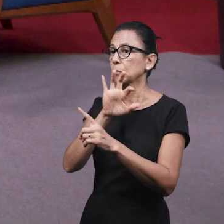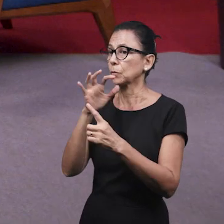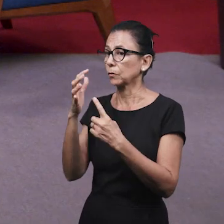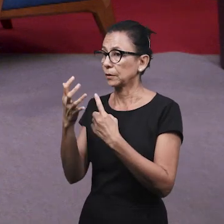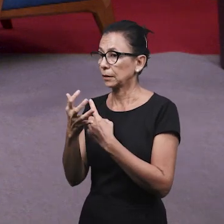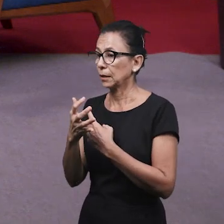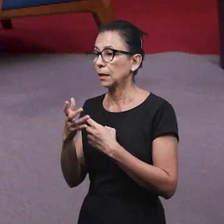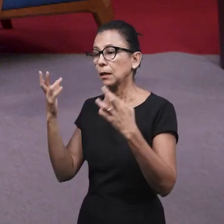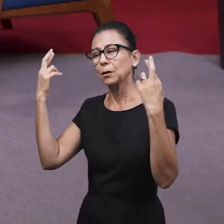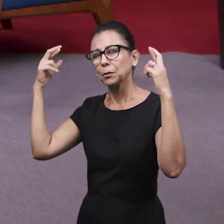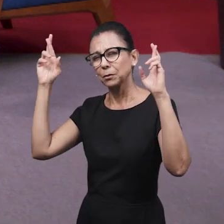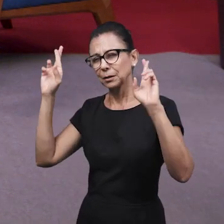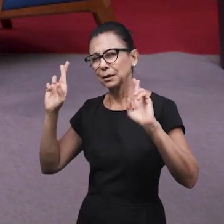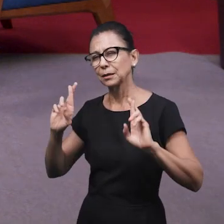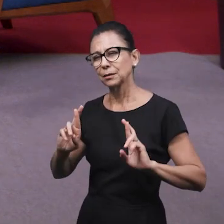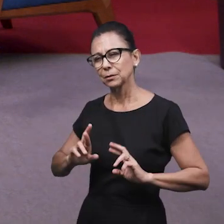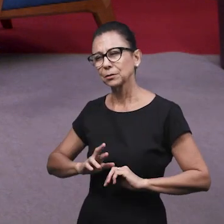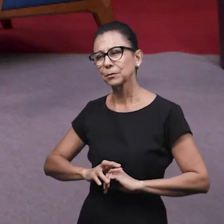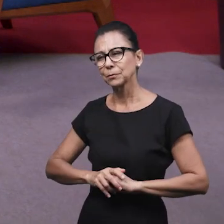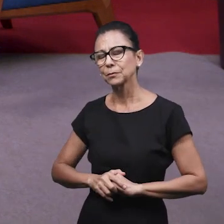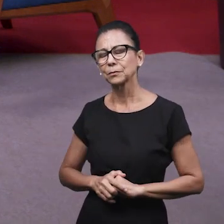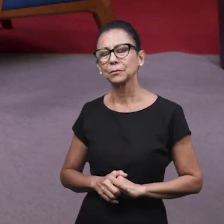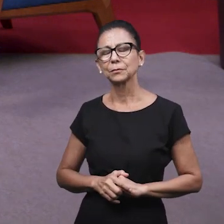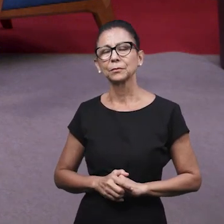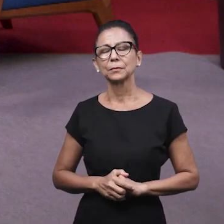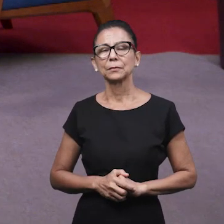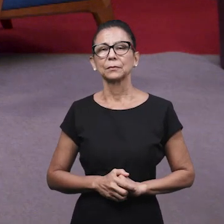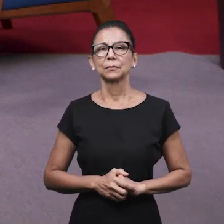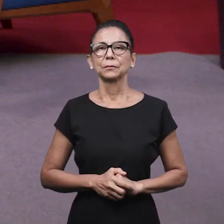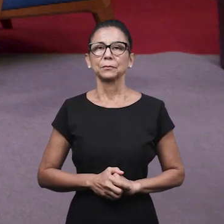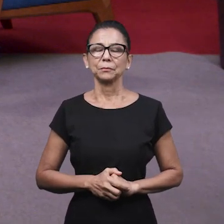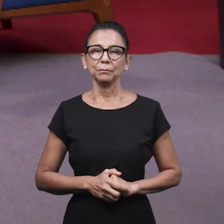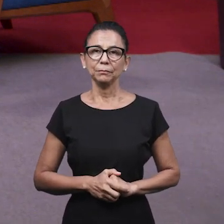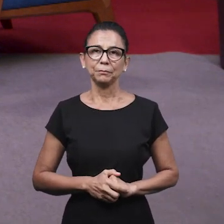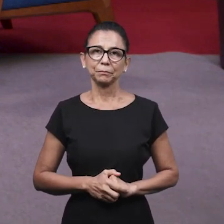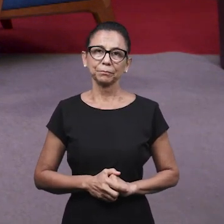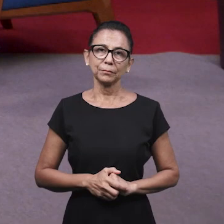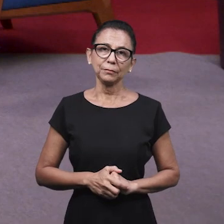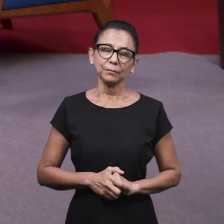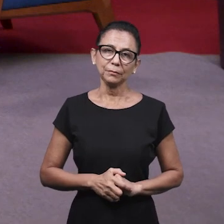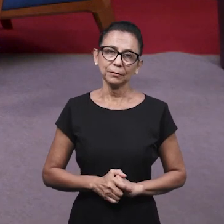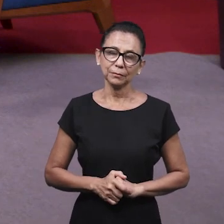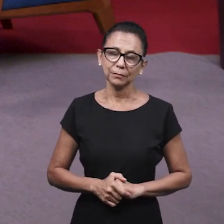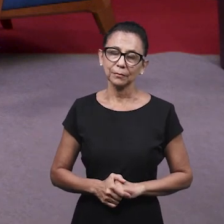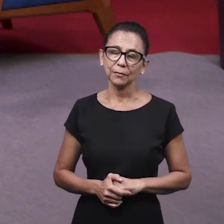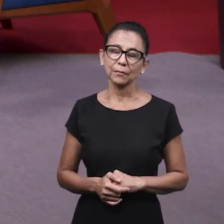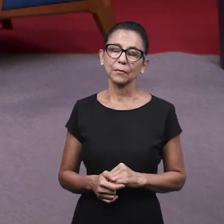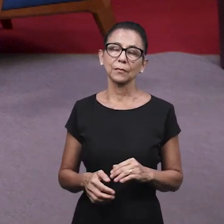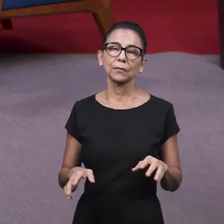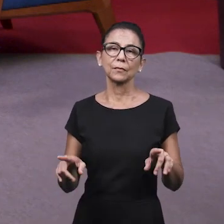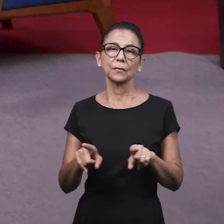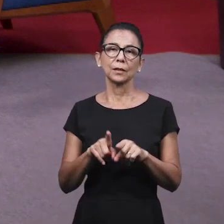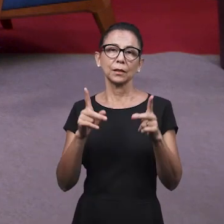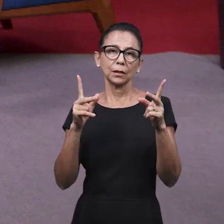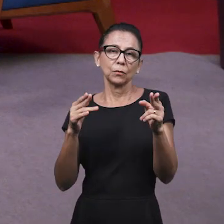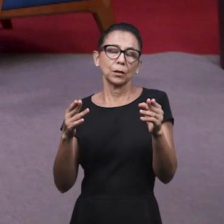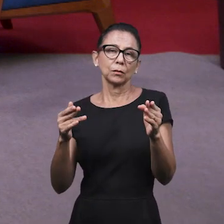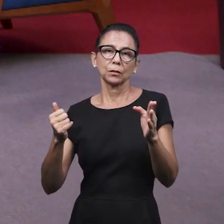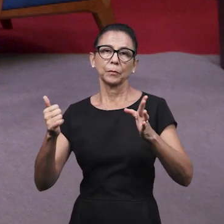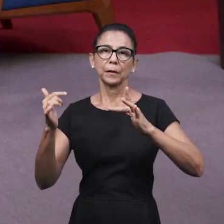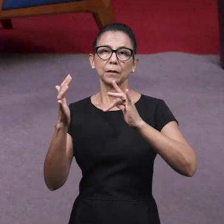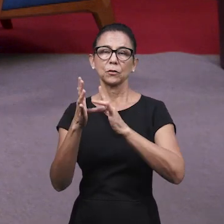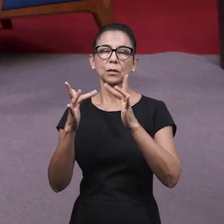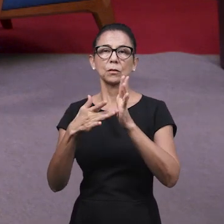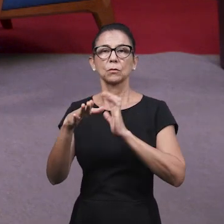Ça, c'était notable. Le dialogue de Jésus avec le Père à la croix, n'est-ce pas?